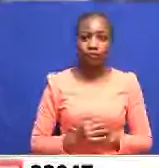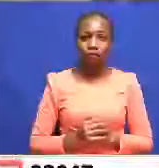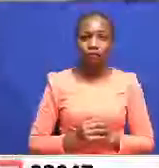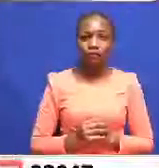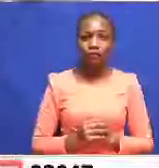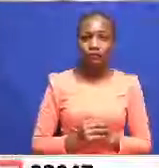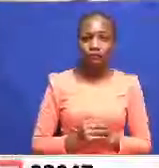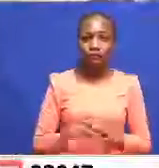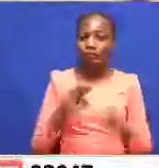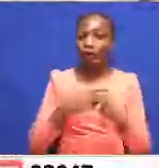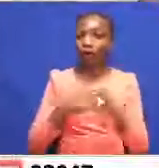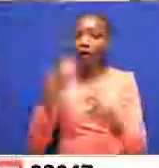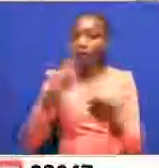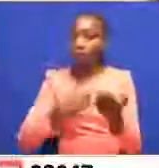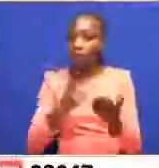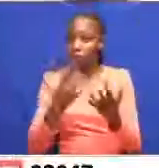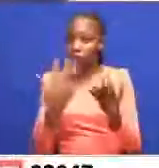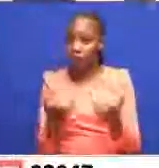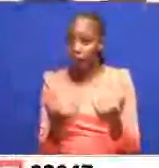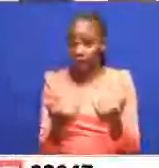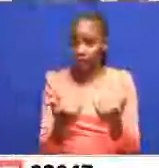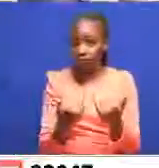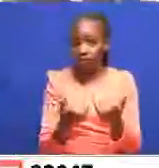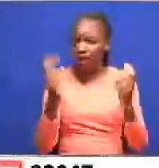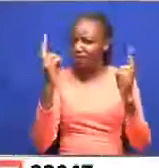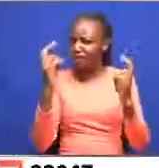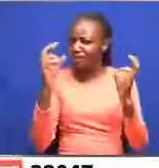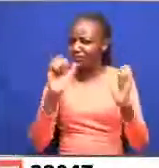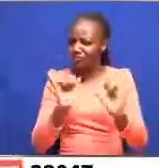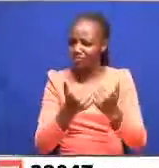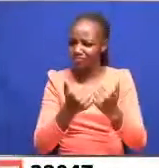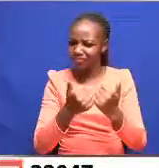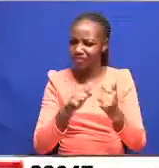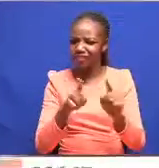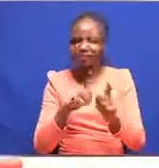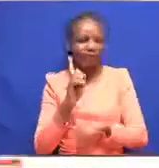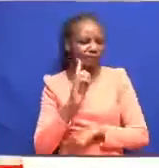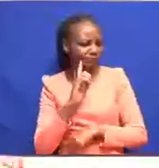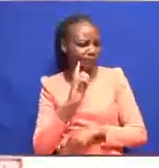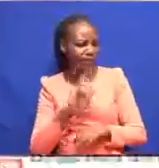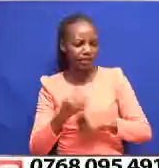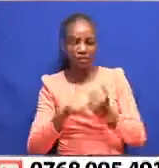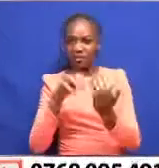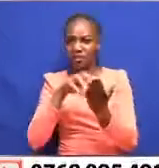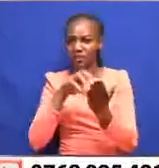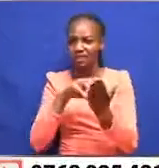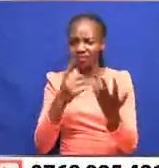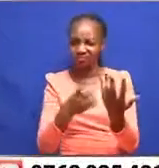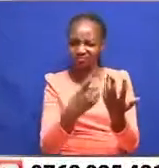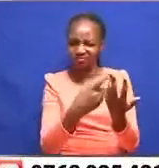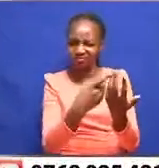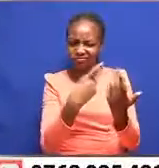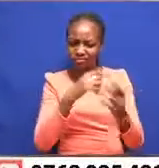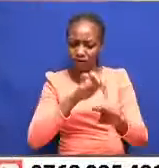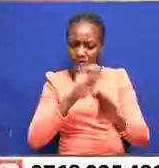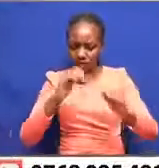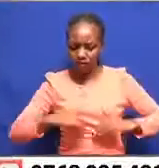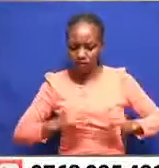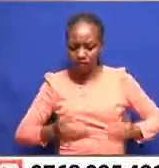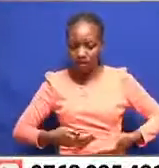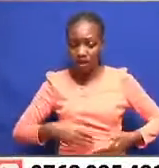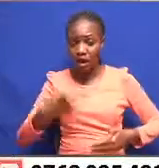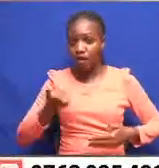Kwa takriban wiki moja sasa, utata umezuka kuhusu takwimu ya visa vya mimba za mapema kati ya wasichana wa umri